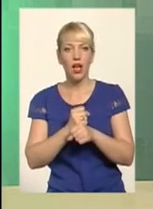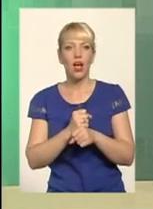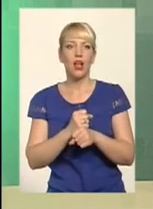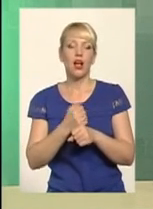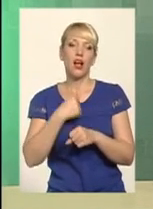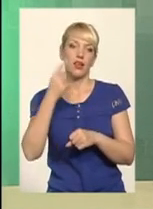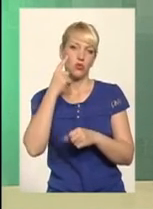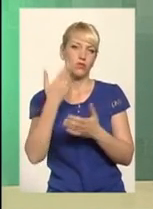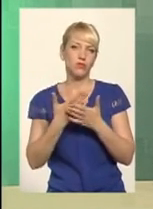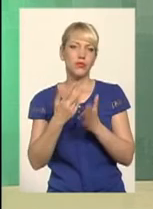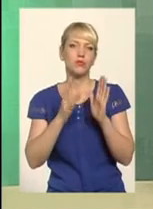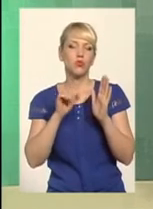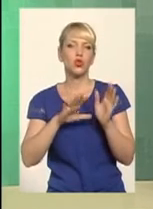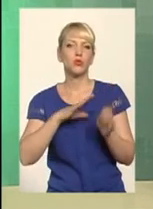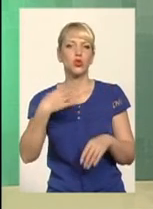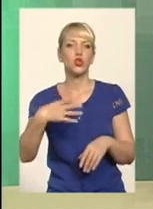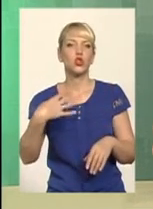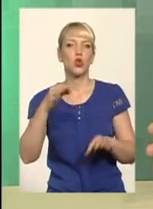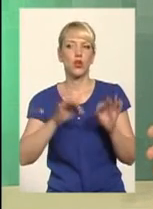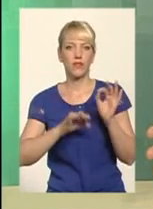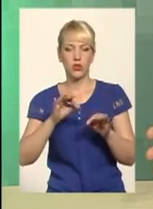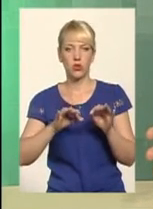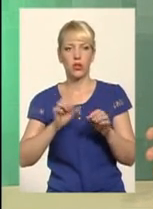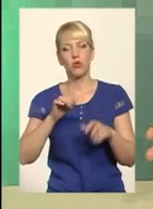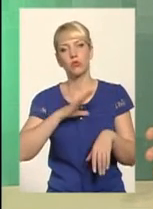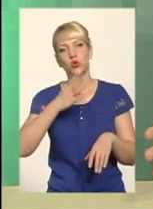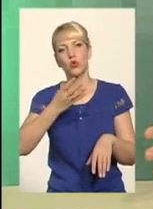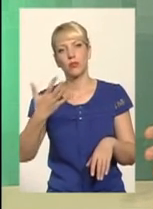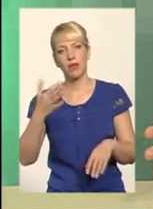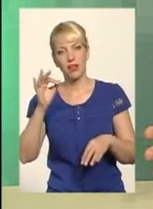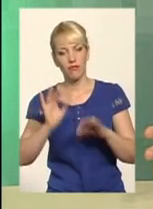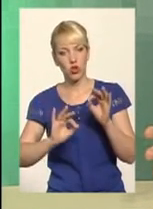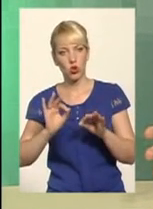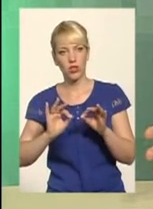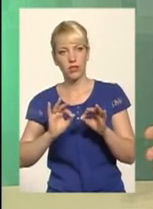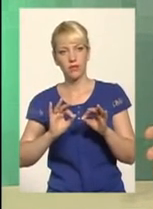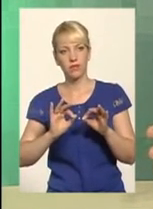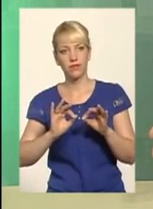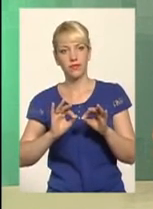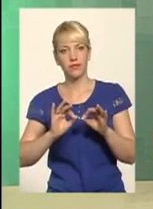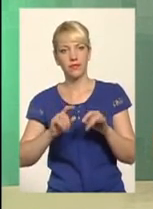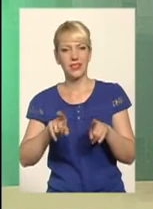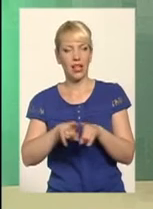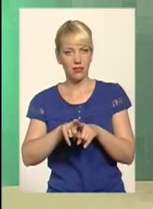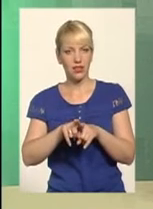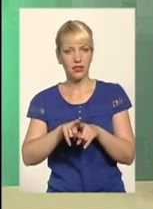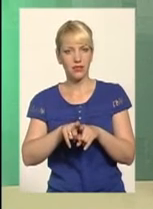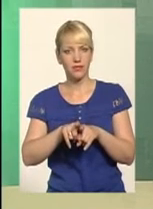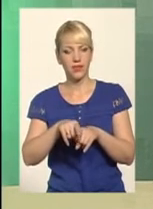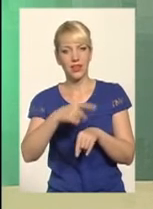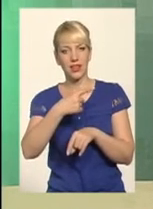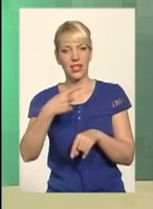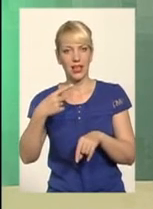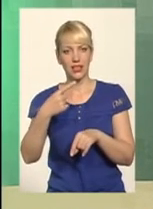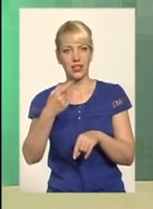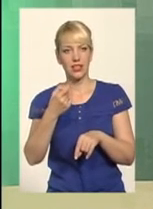межах 40%, можливо, 45%. Воно таке, це скажімо так, негативне і